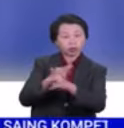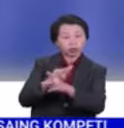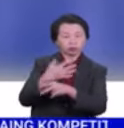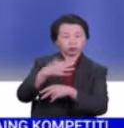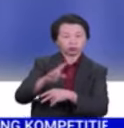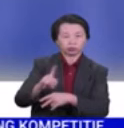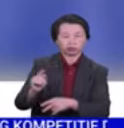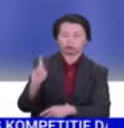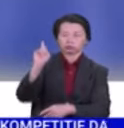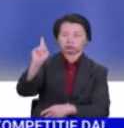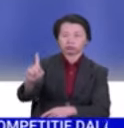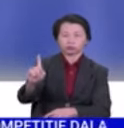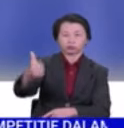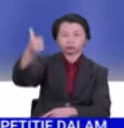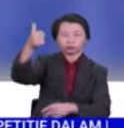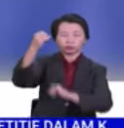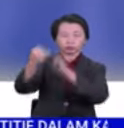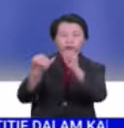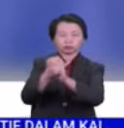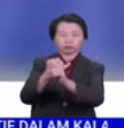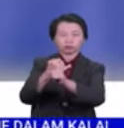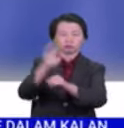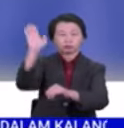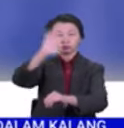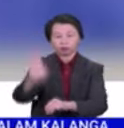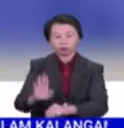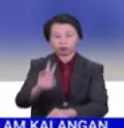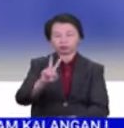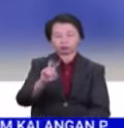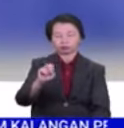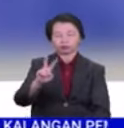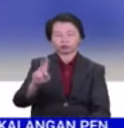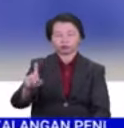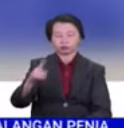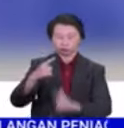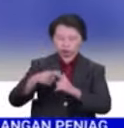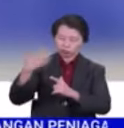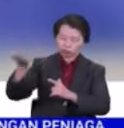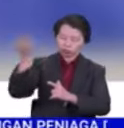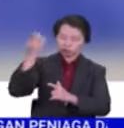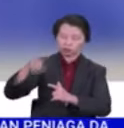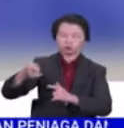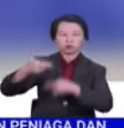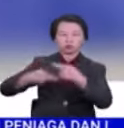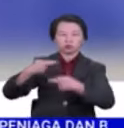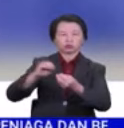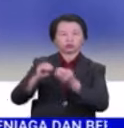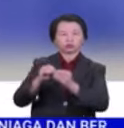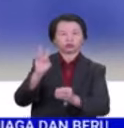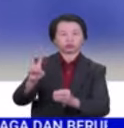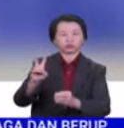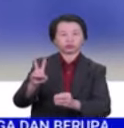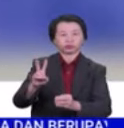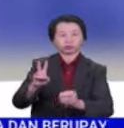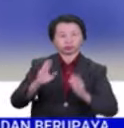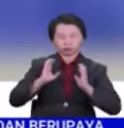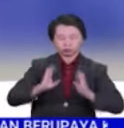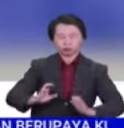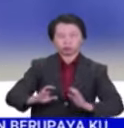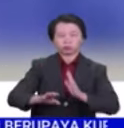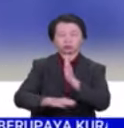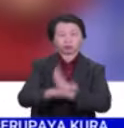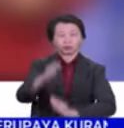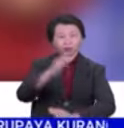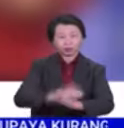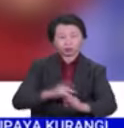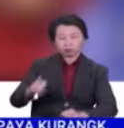selepas muncul juara antarabangsa Brazil 2022 bulan pot pemain rangking kedua kategori kecacatan fisik itu